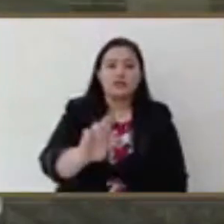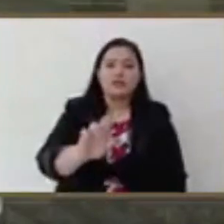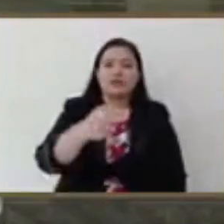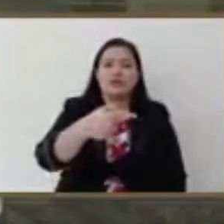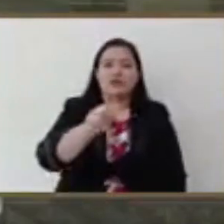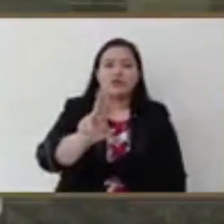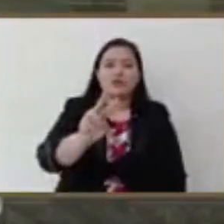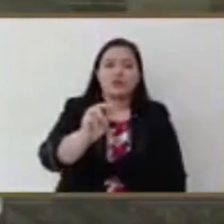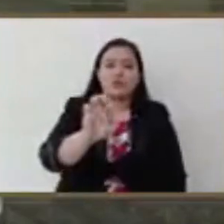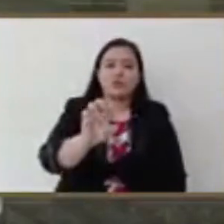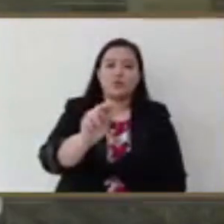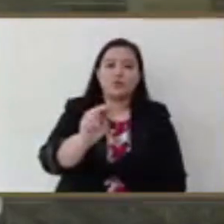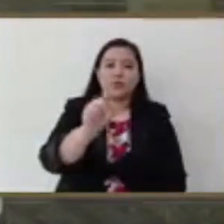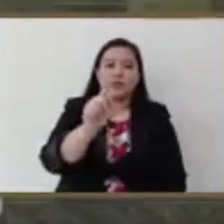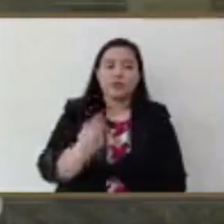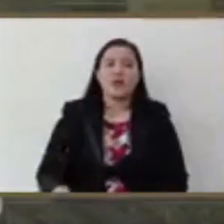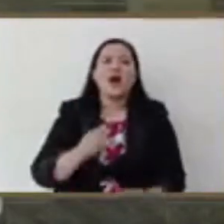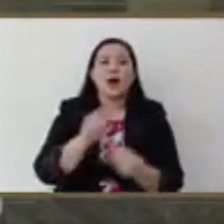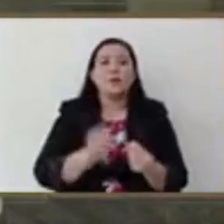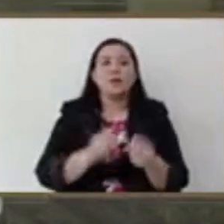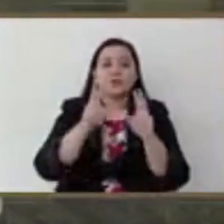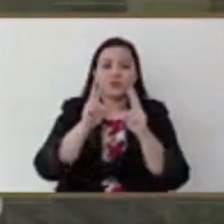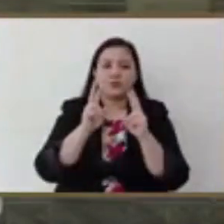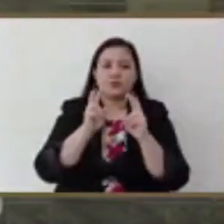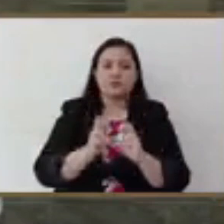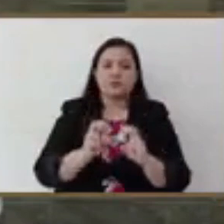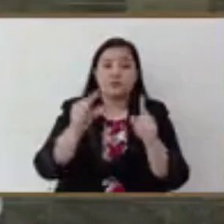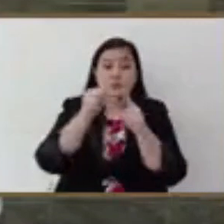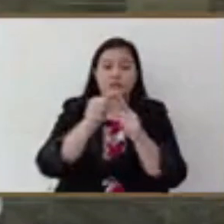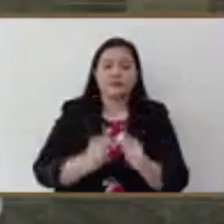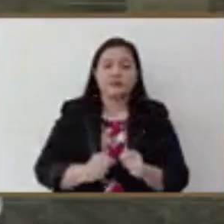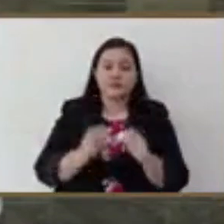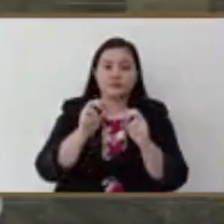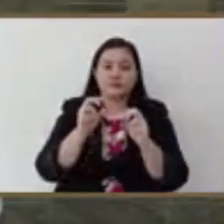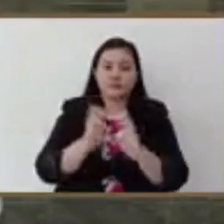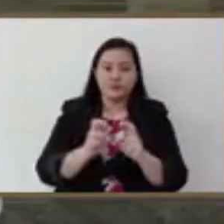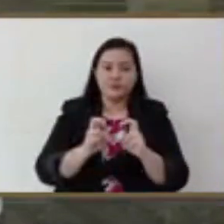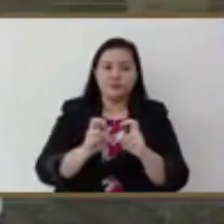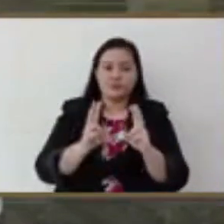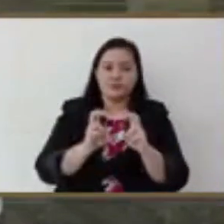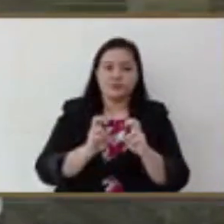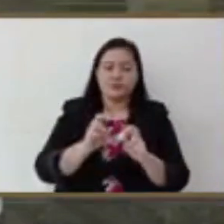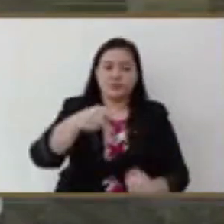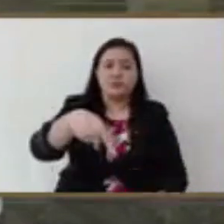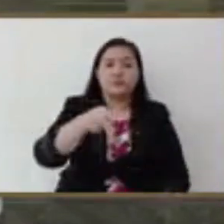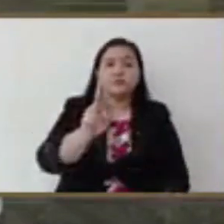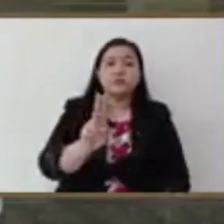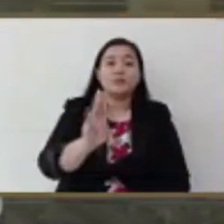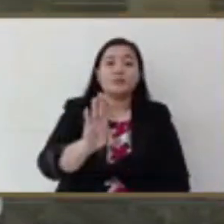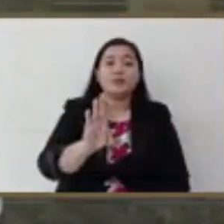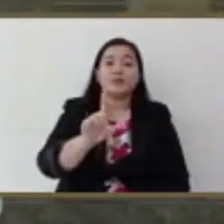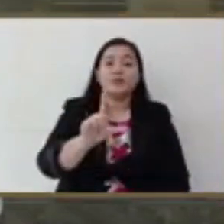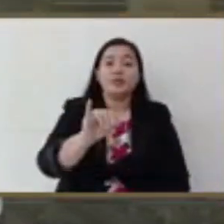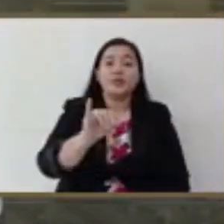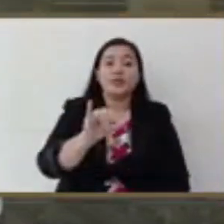You see, public. Sabi niya, kasi ang paniwala niya lamang na dapat